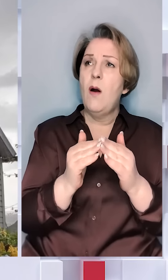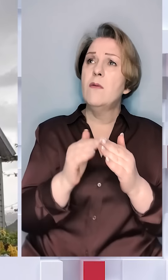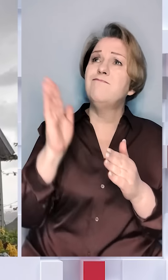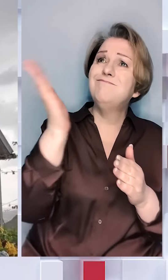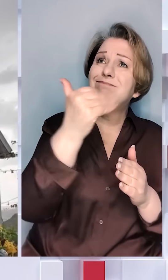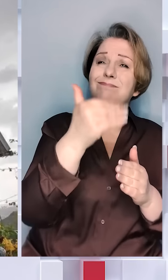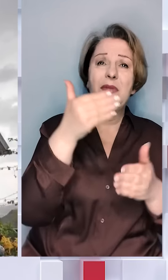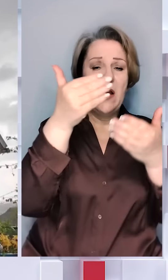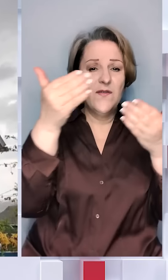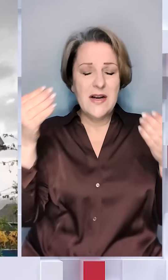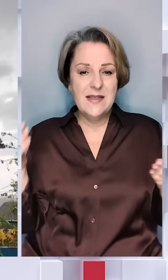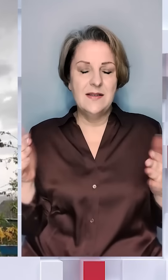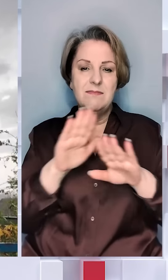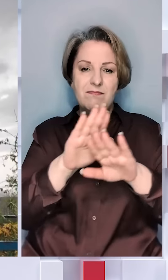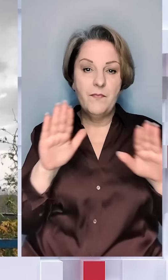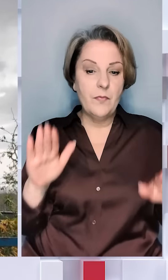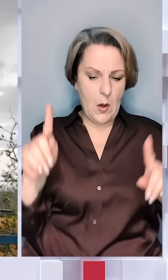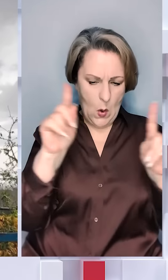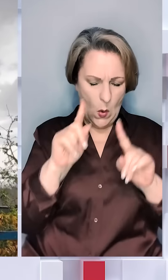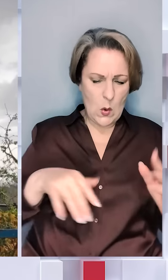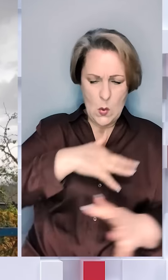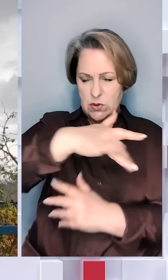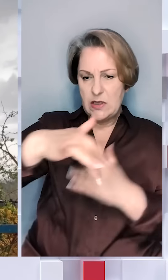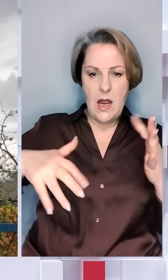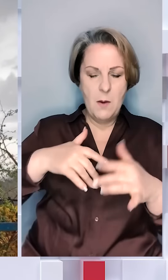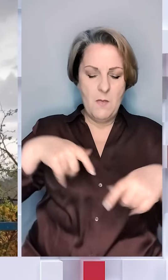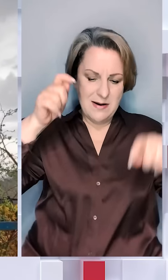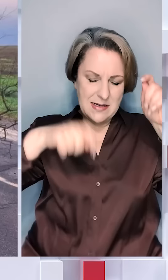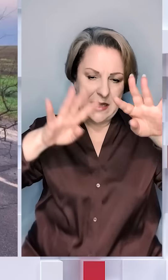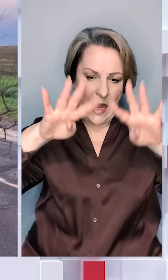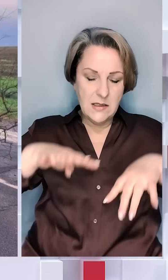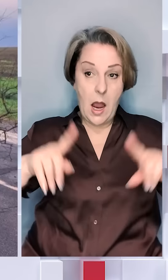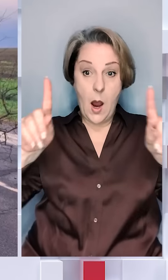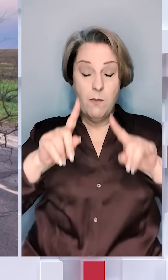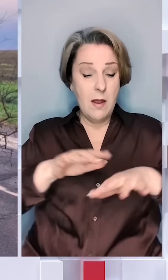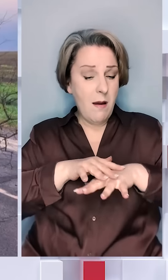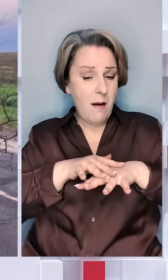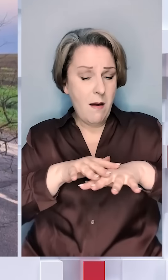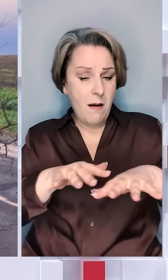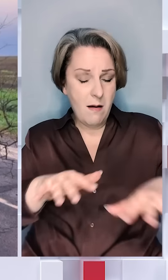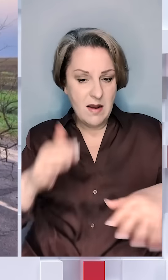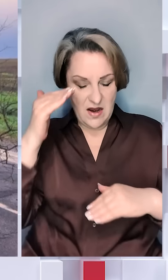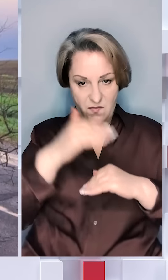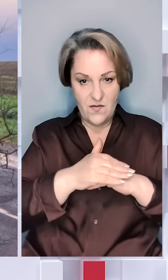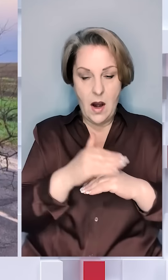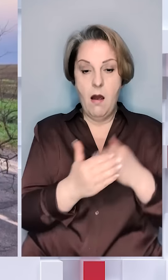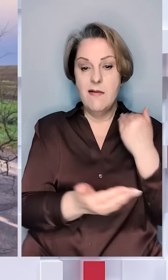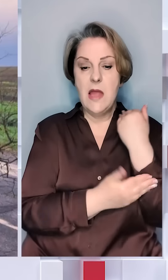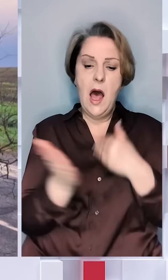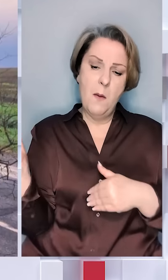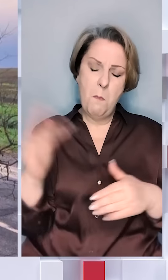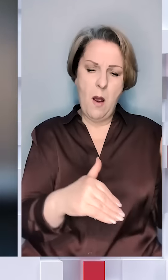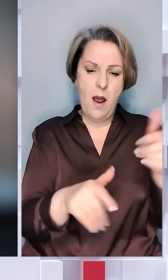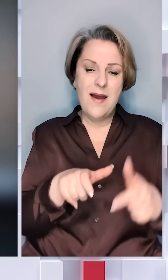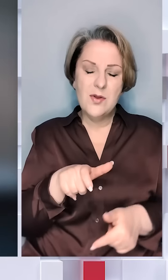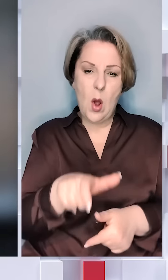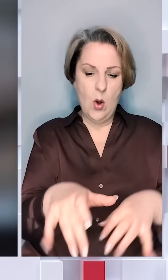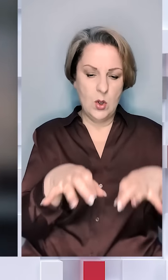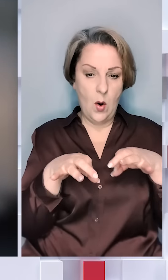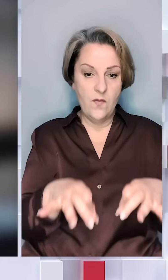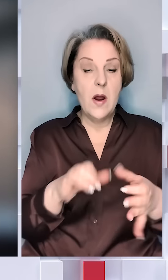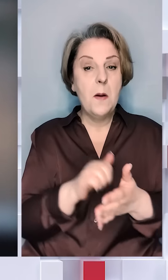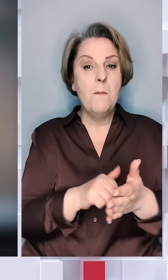та трощив торгівельні павільйони. Гроза із буревієм, зливою та блискавками налетіла напередодні ввечері. Дерева падали на дороги та